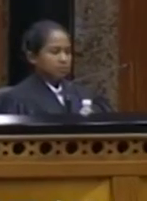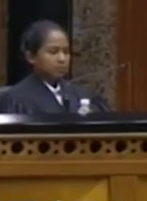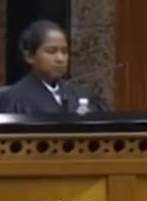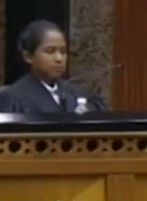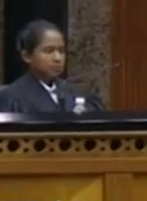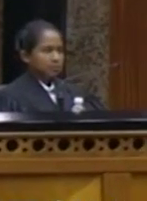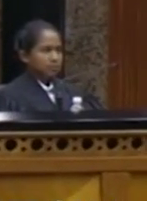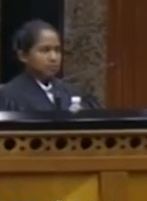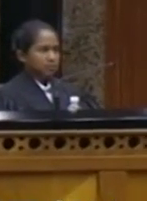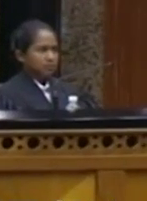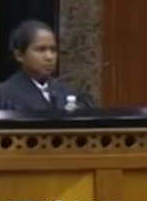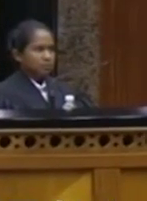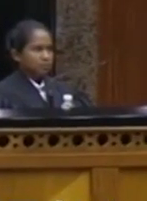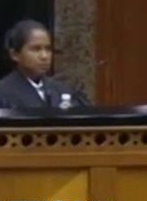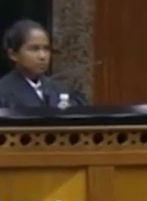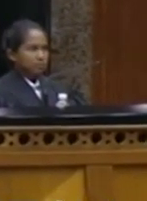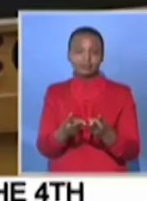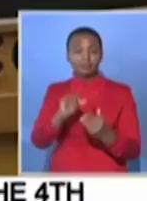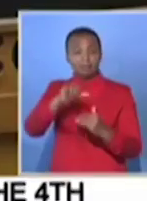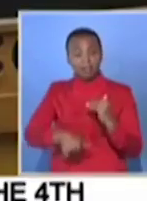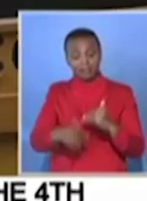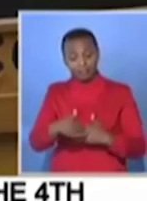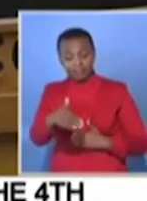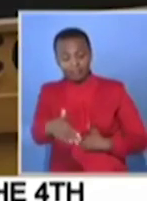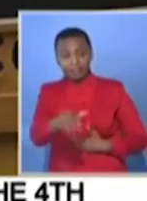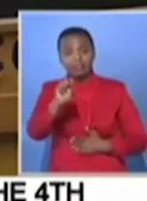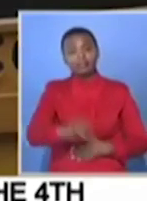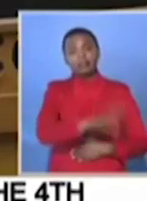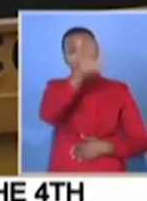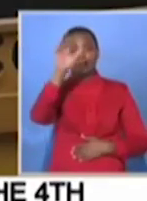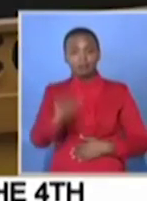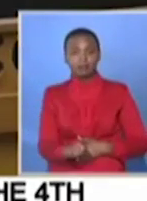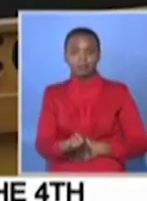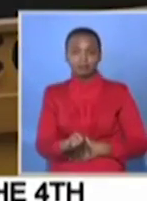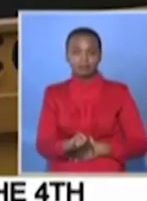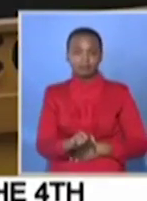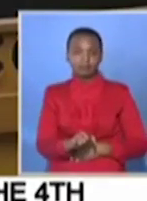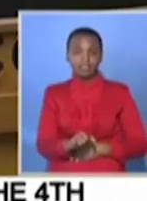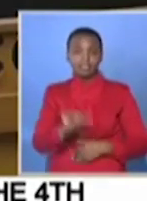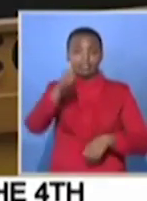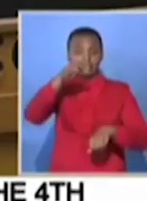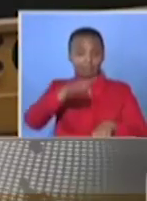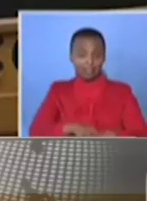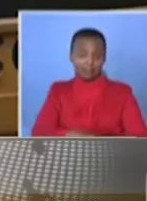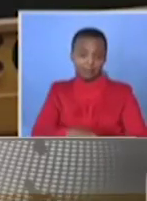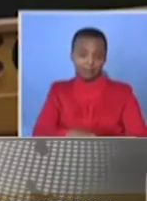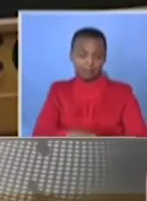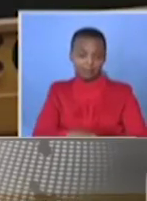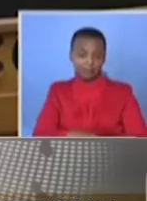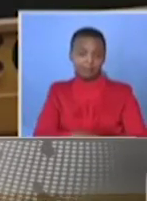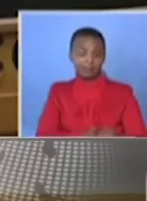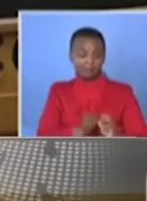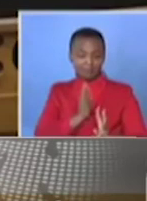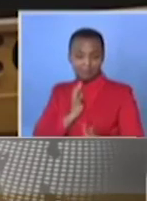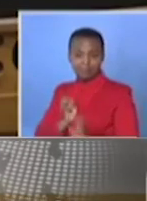qui déboucheront sur la nomination du nouveau président. South Africa will go to the polls for the sixth time. Dans quelques mois,